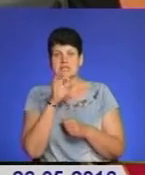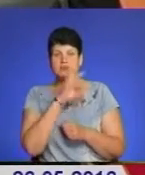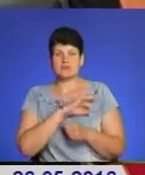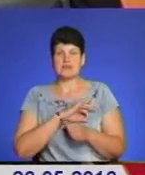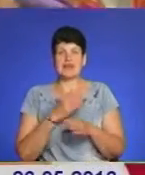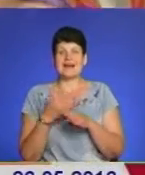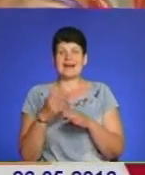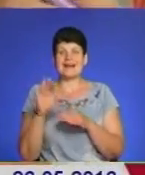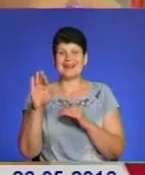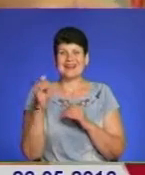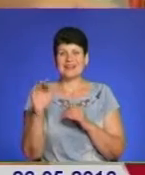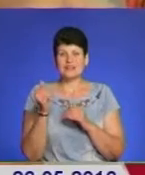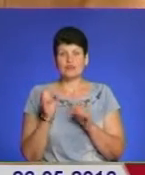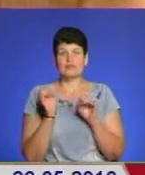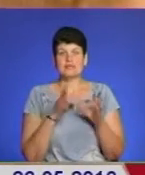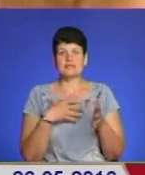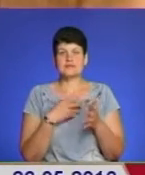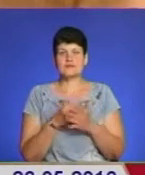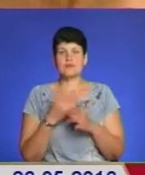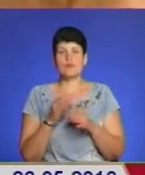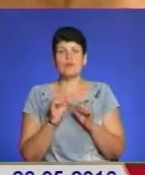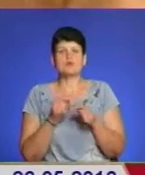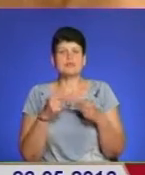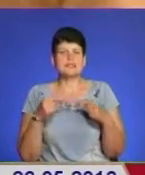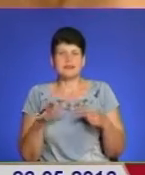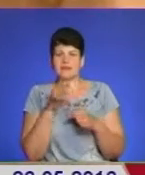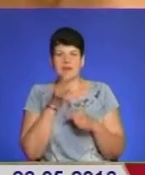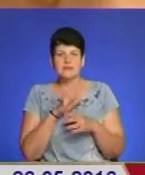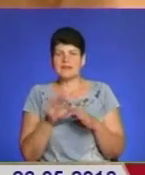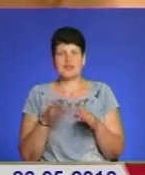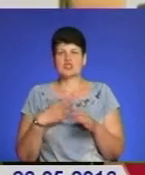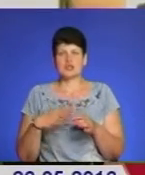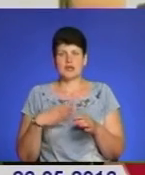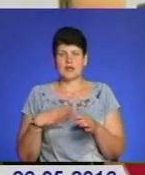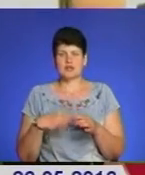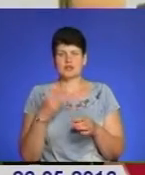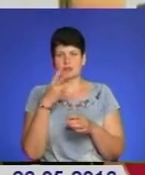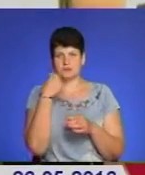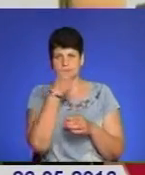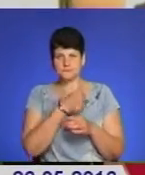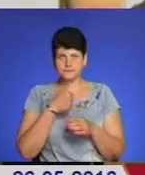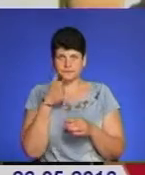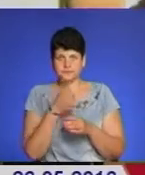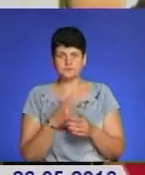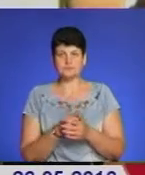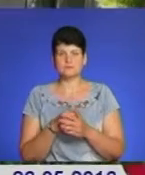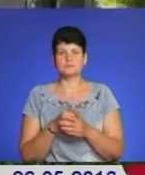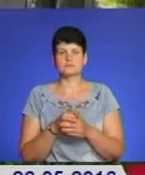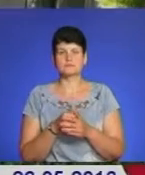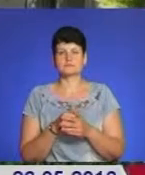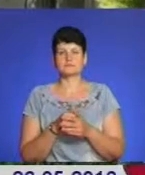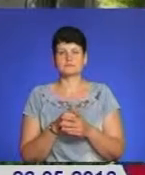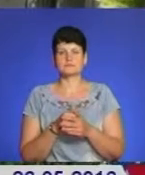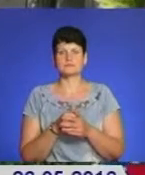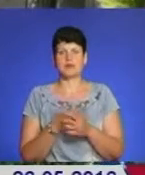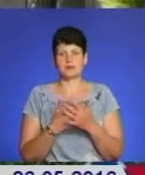кредитом. Віддати свою частку можна в будь-який термін, не чекаючи максимального трирічного строку залучення кредиту. Це от якщо